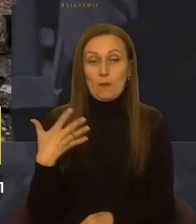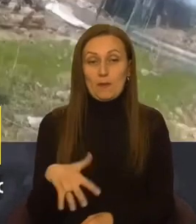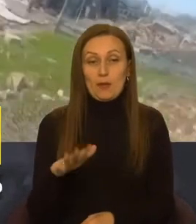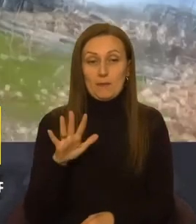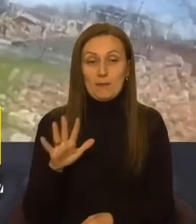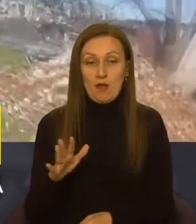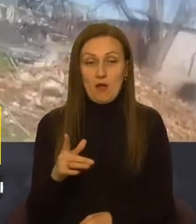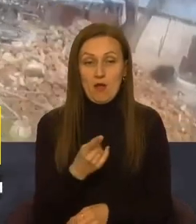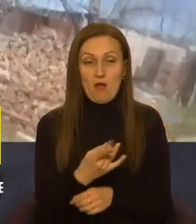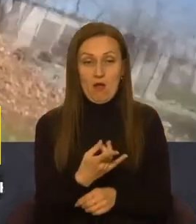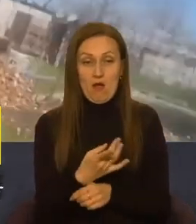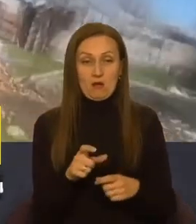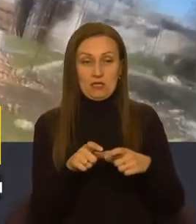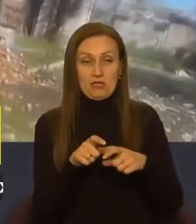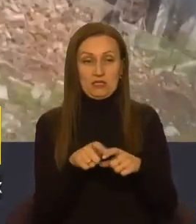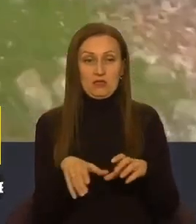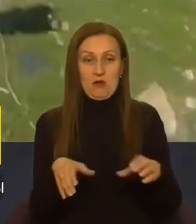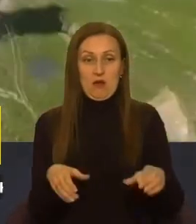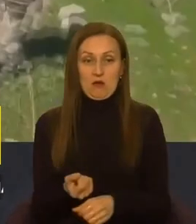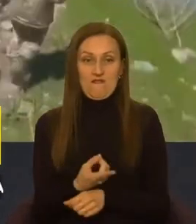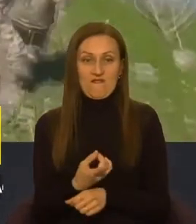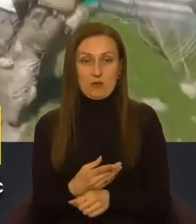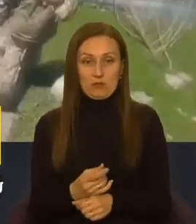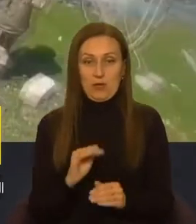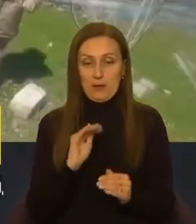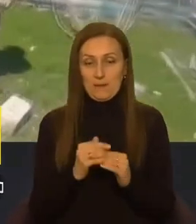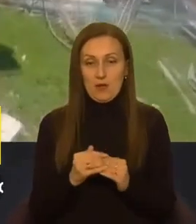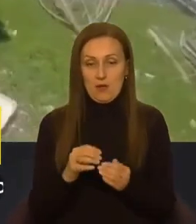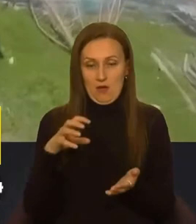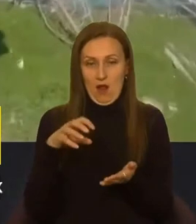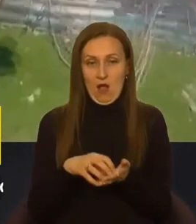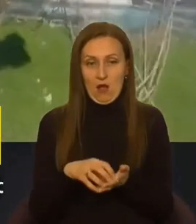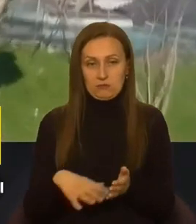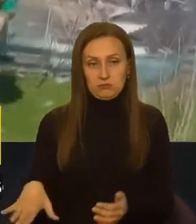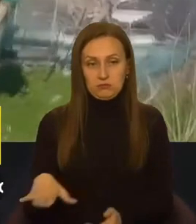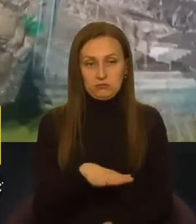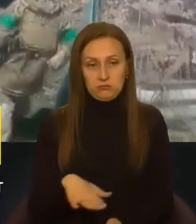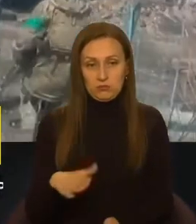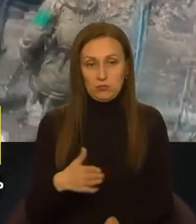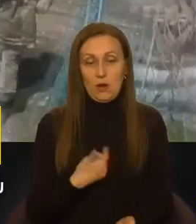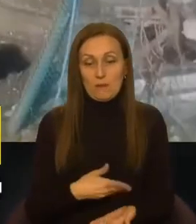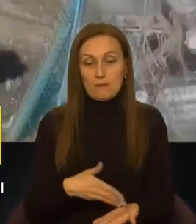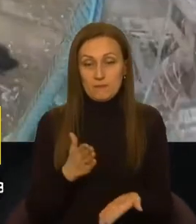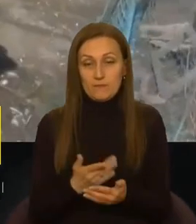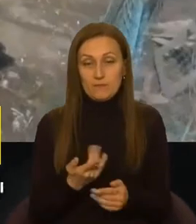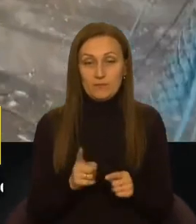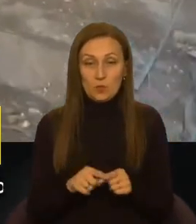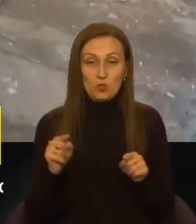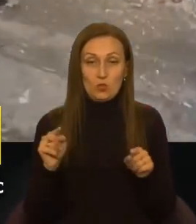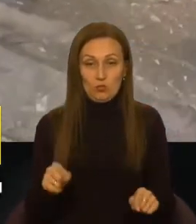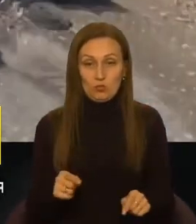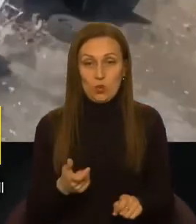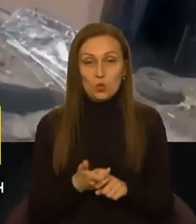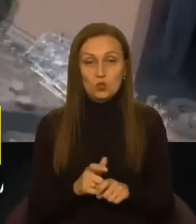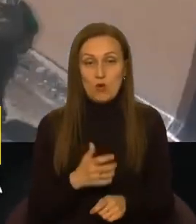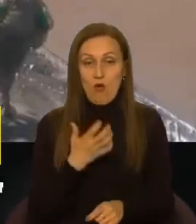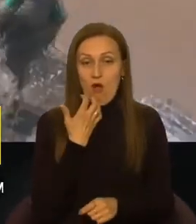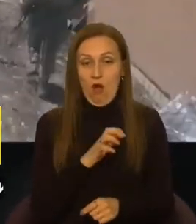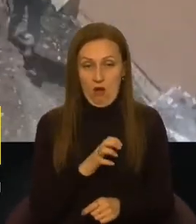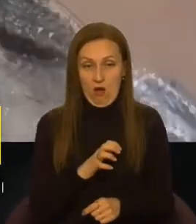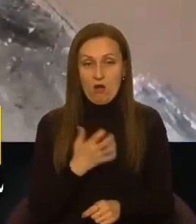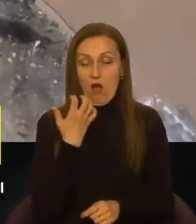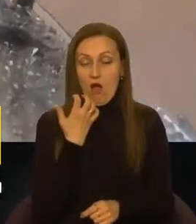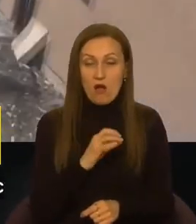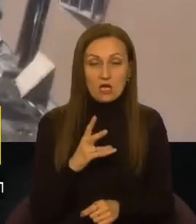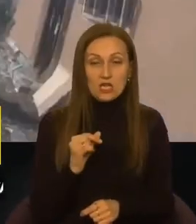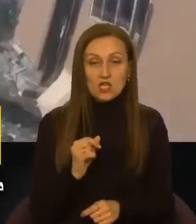40-155 артилерійських снарядів, які випущені на маленький клаптик території, в якому ми перебуваємо. Тому дуже гаряче, напевно, що